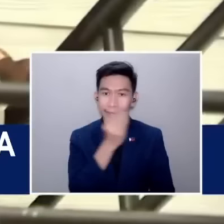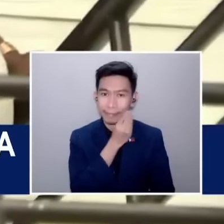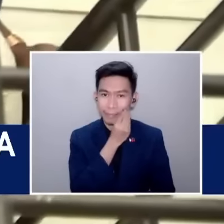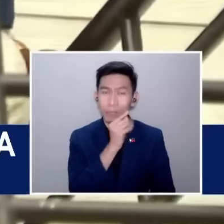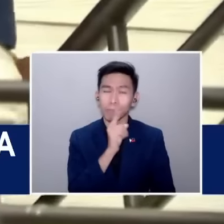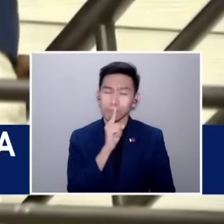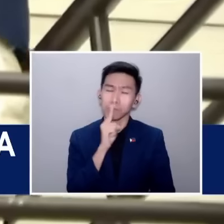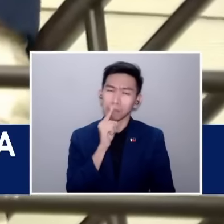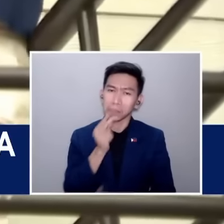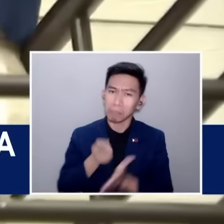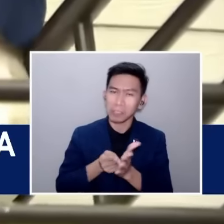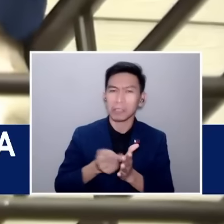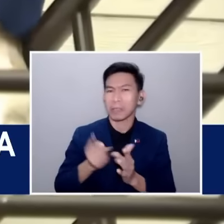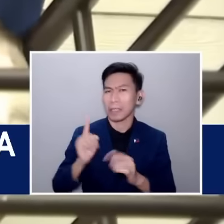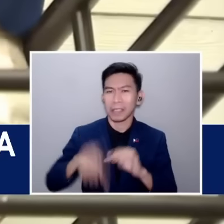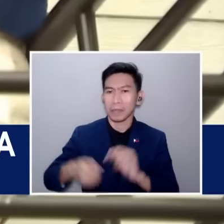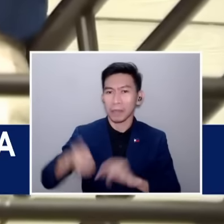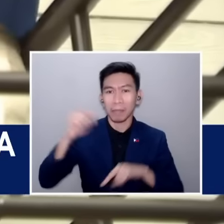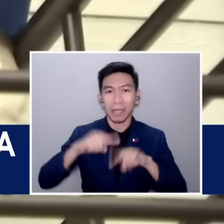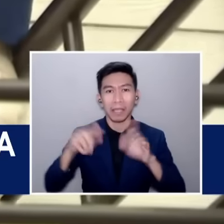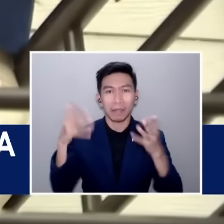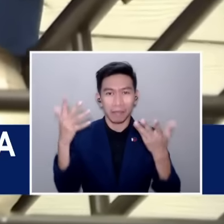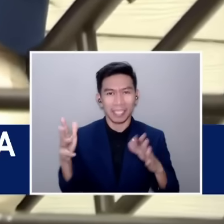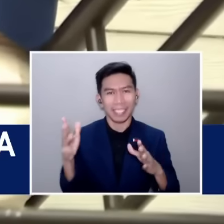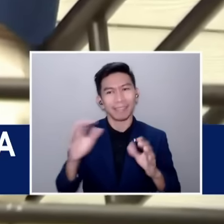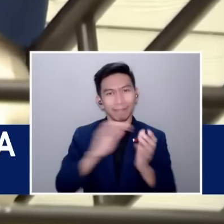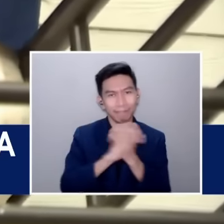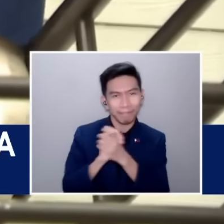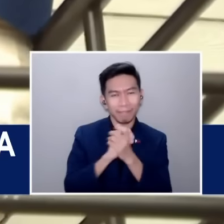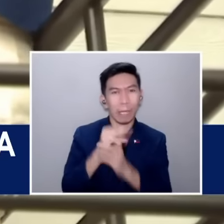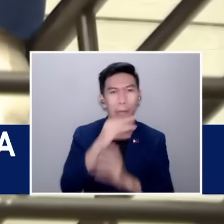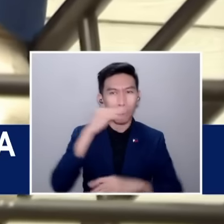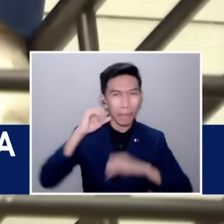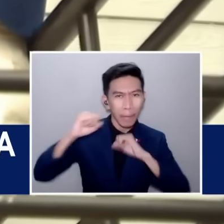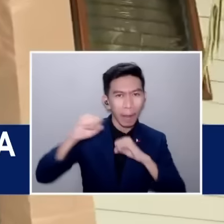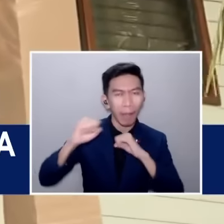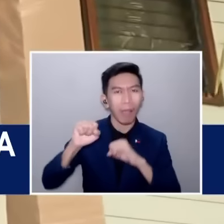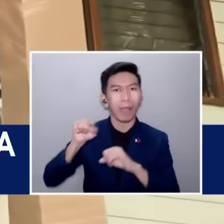Pero binati na raw niya kagabi si Pacquiao dahil naniniwala siyang ito ang